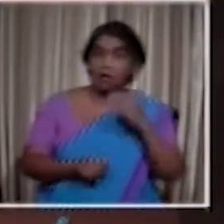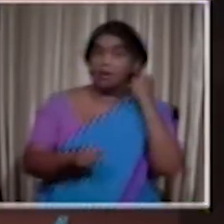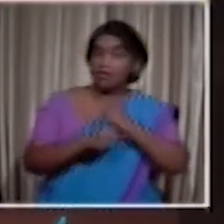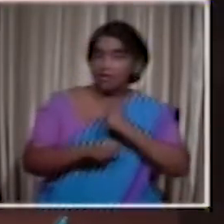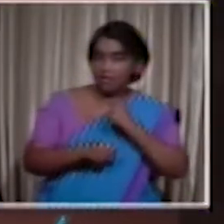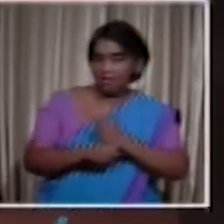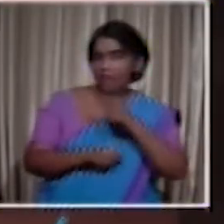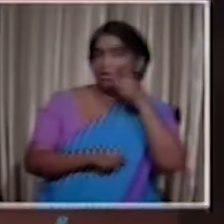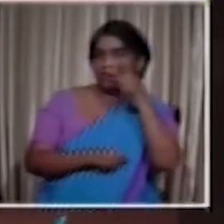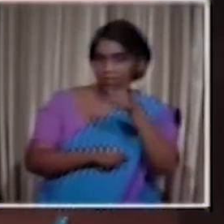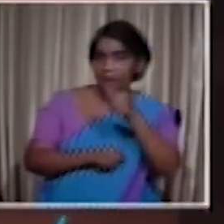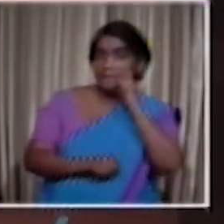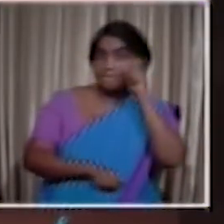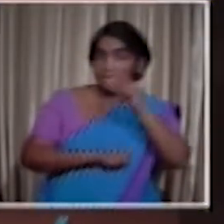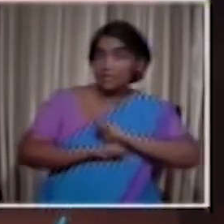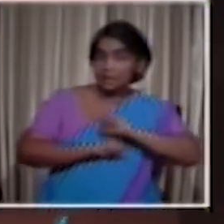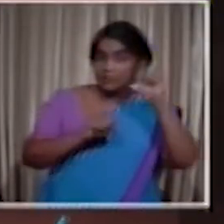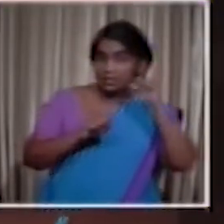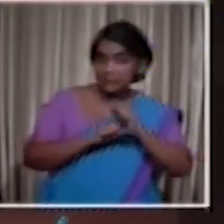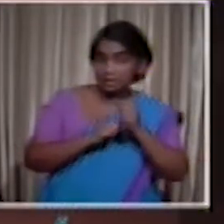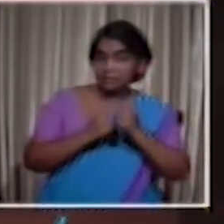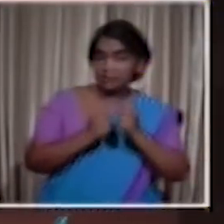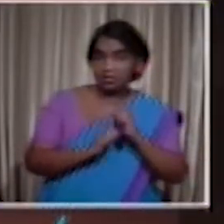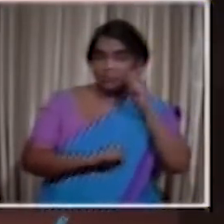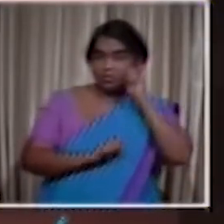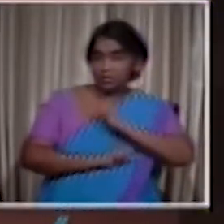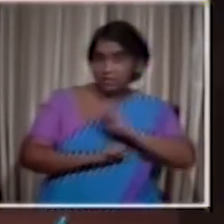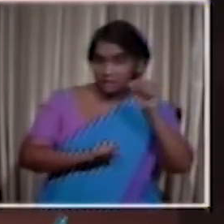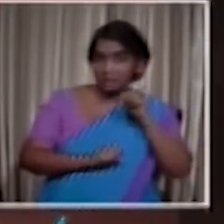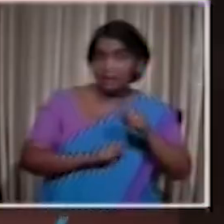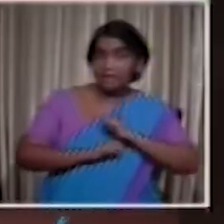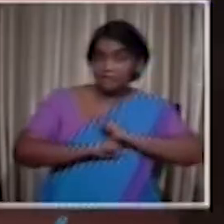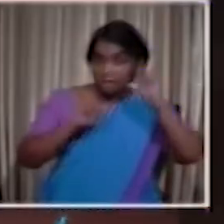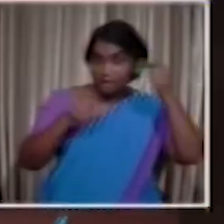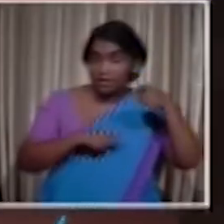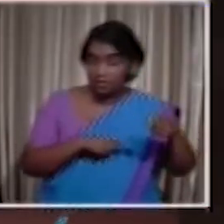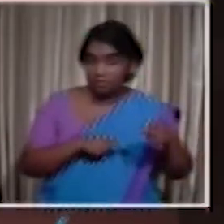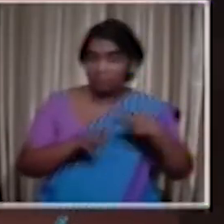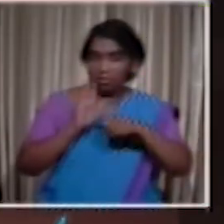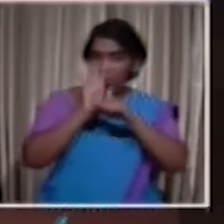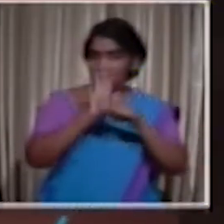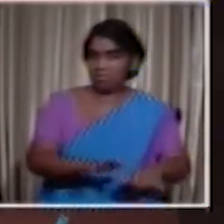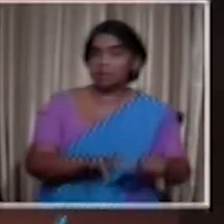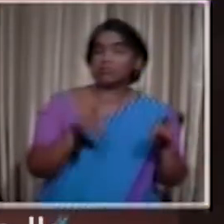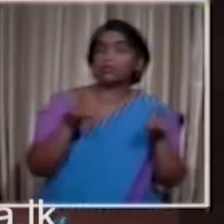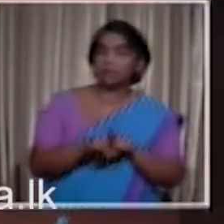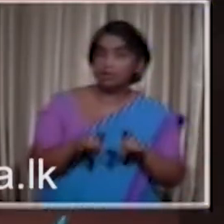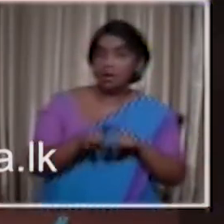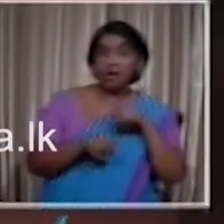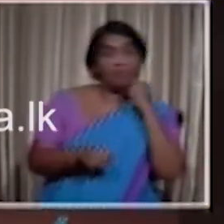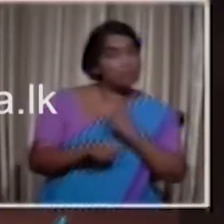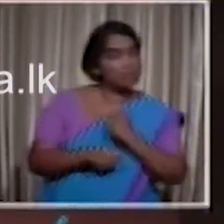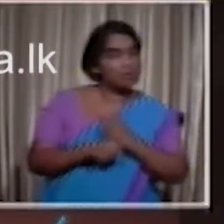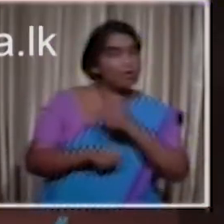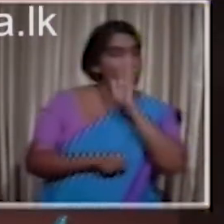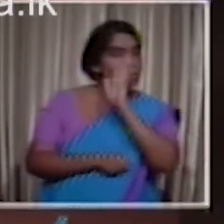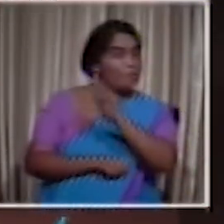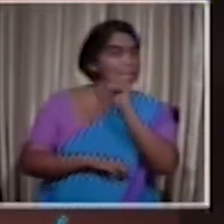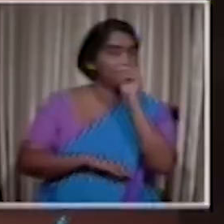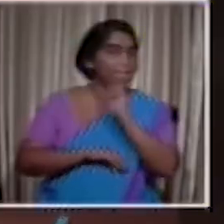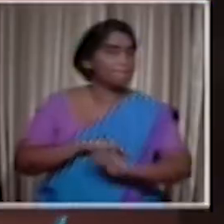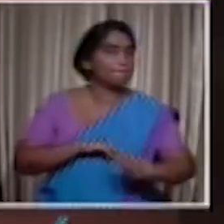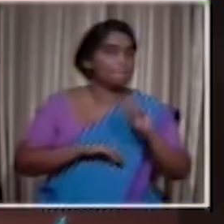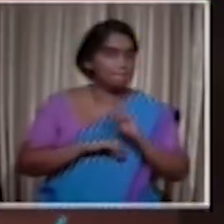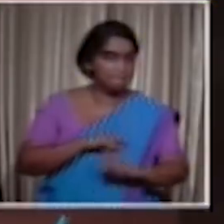ආණ්ඩුවට ජනතාවගේ විරෝධය ඉස්සරහට වින් තිබෙනවා. ඒ විරෝධය යටපත් කර ගැනීම වෙනුවෙන් ආණ්ඩුව විසින්ම සැලසුම්